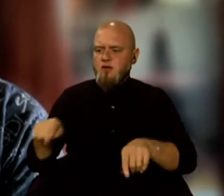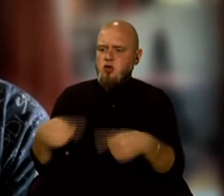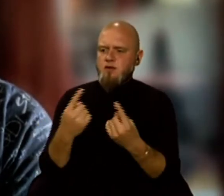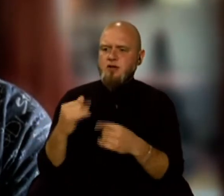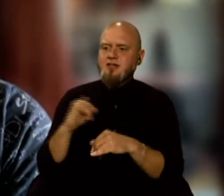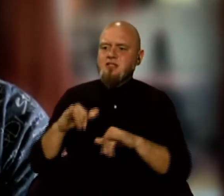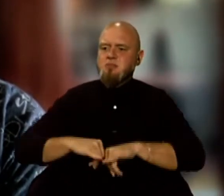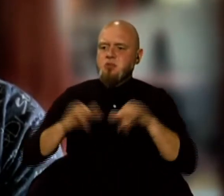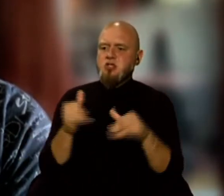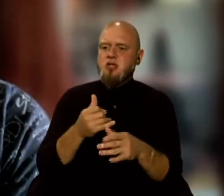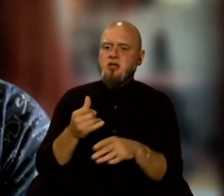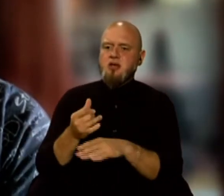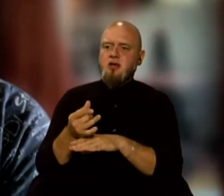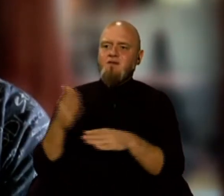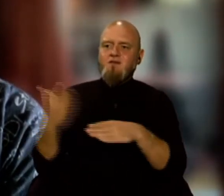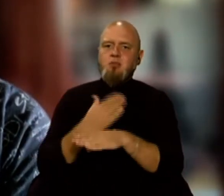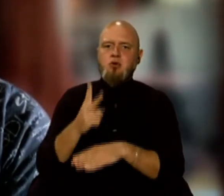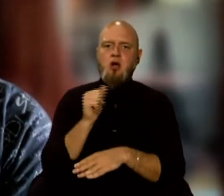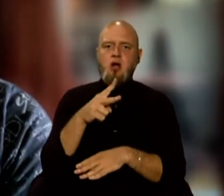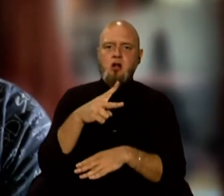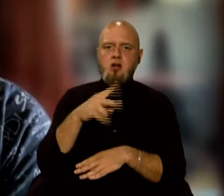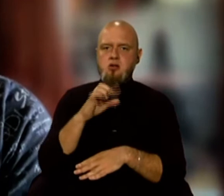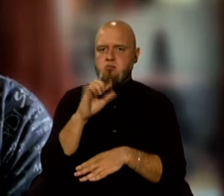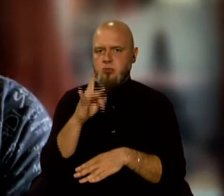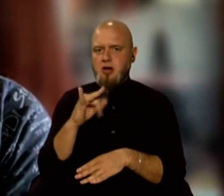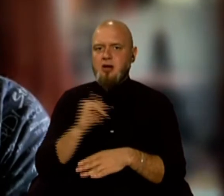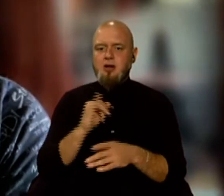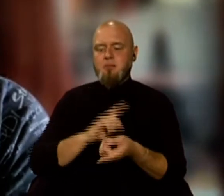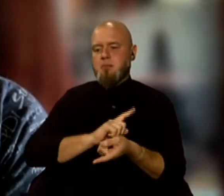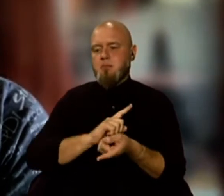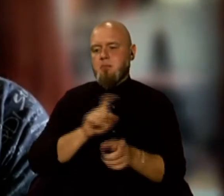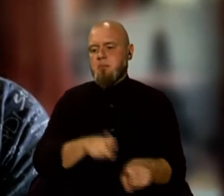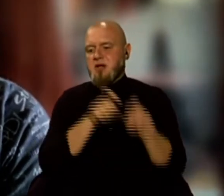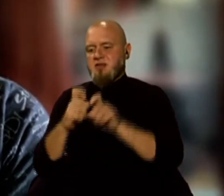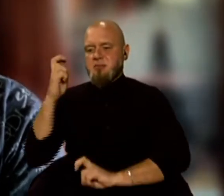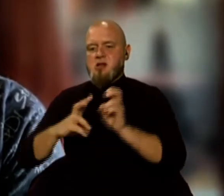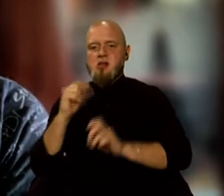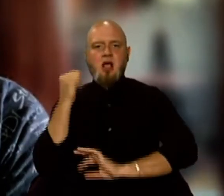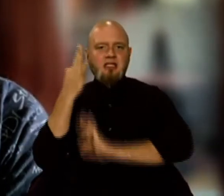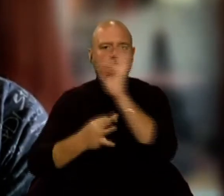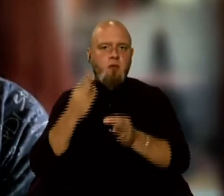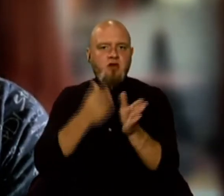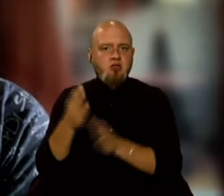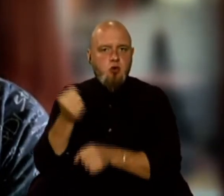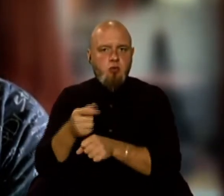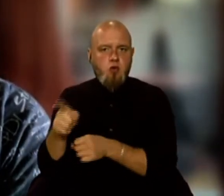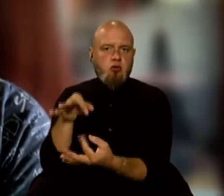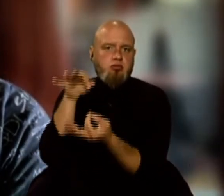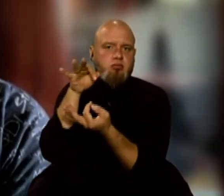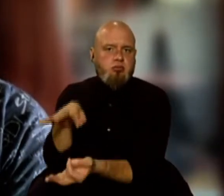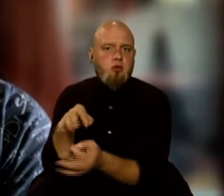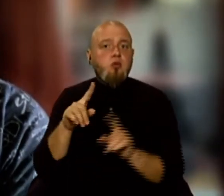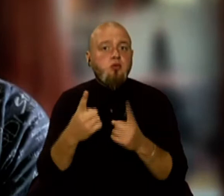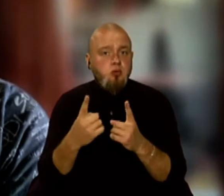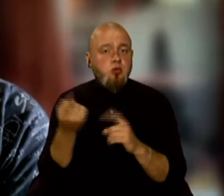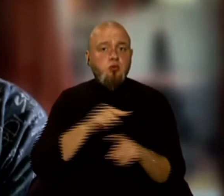і збільшити випуск калібрів і перевести підприємство на цілодобовий режим роботи, воно зависло в повітрі. Чому?